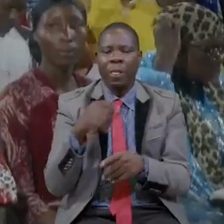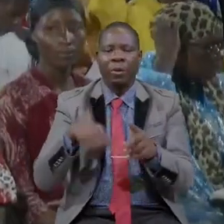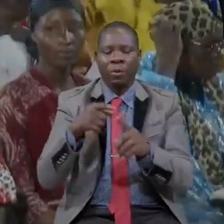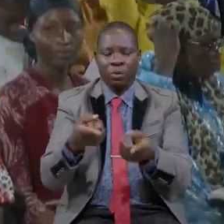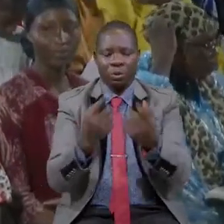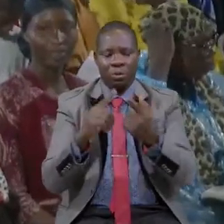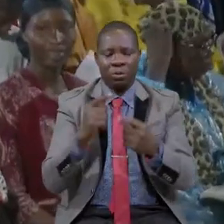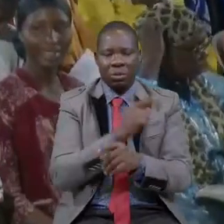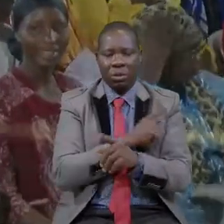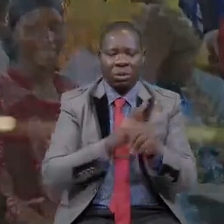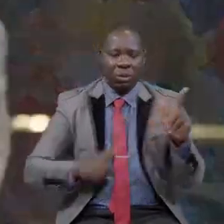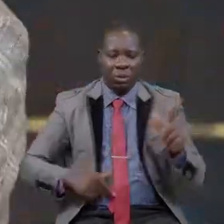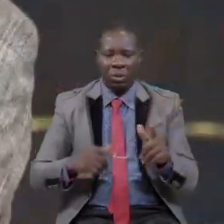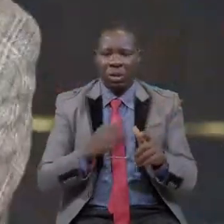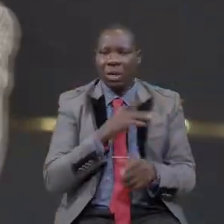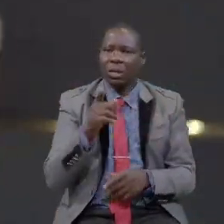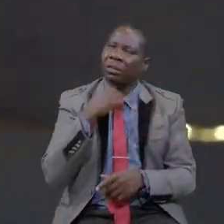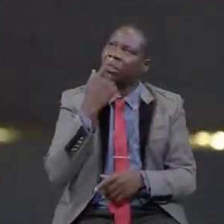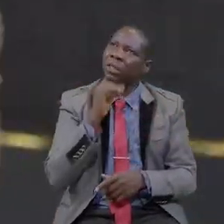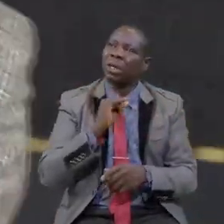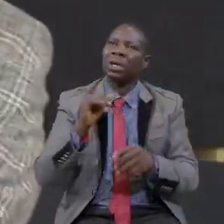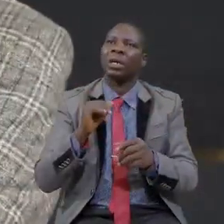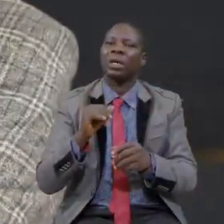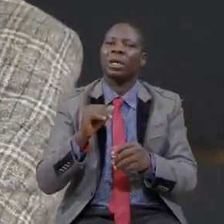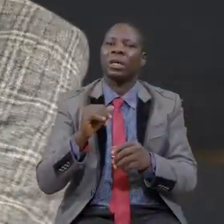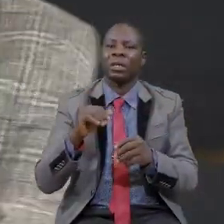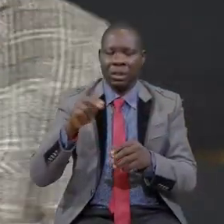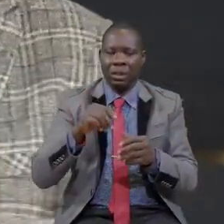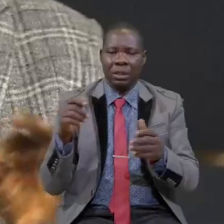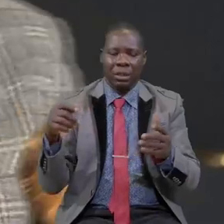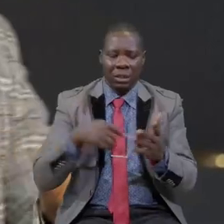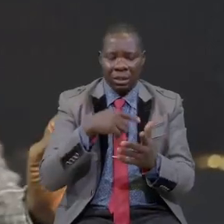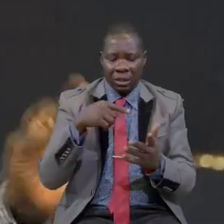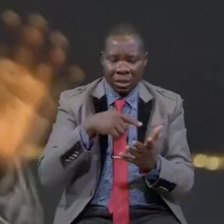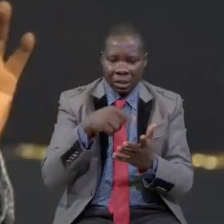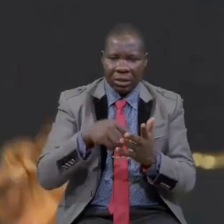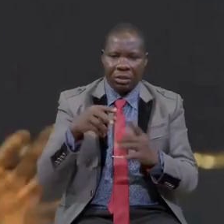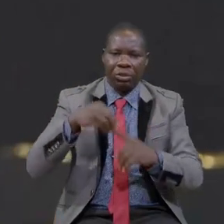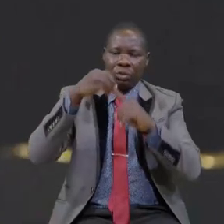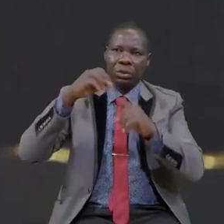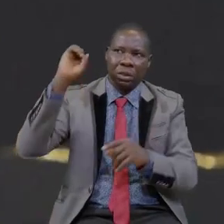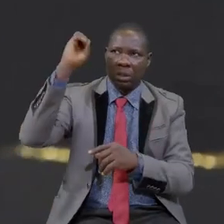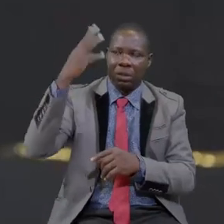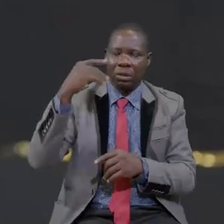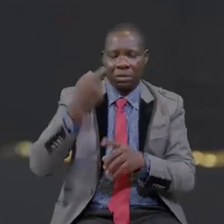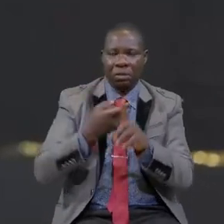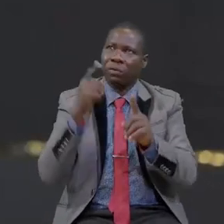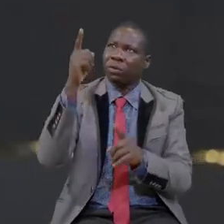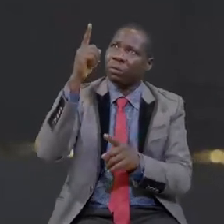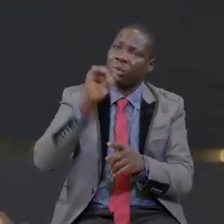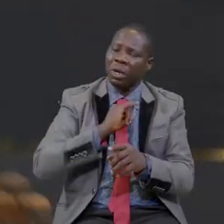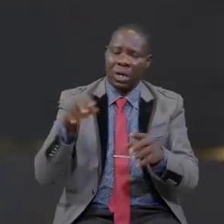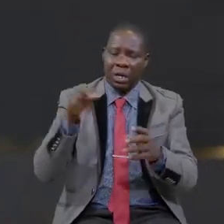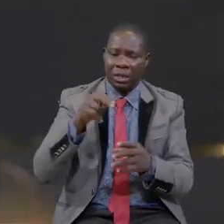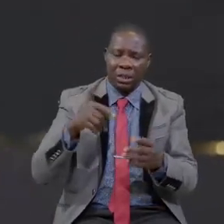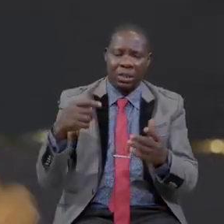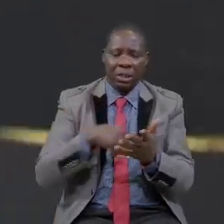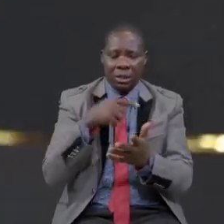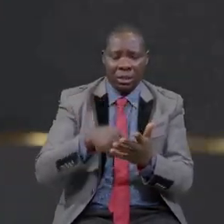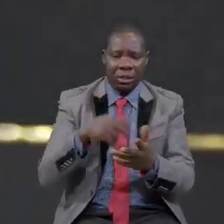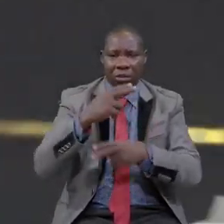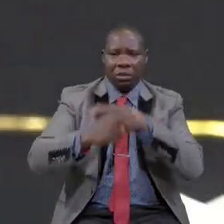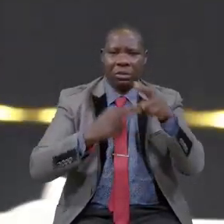Quand tu viens à Christ et dis, je veux ceci, cette grâce unique de toi, je veux cette grâce universelle de ta